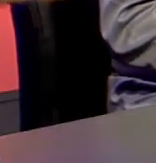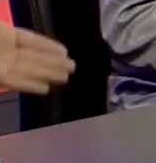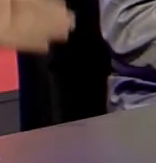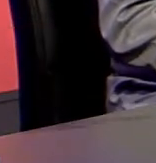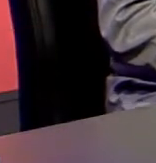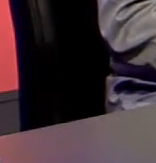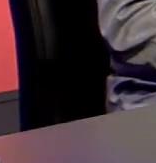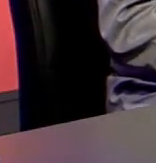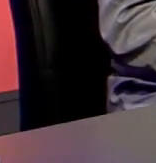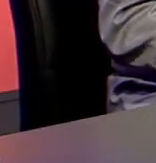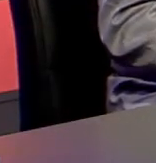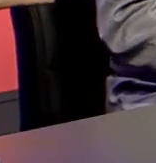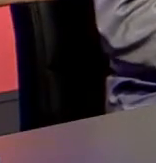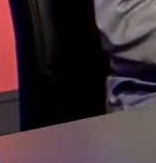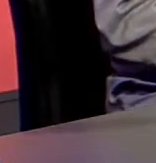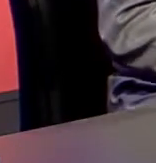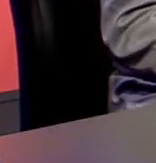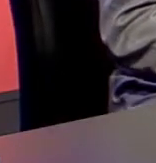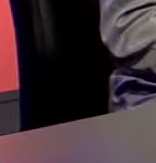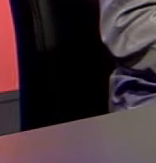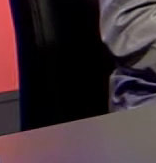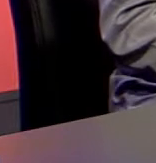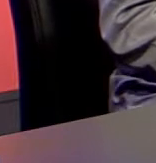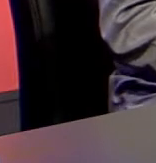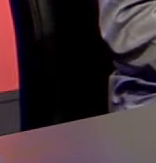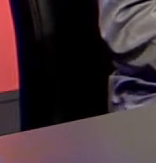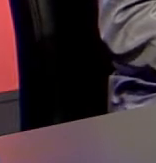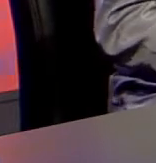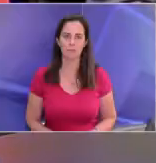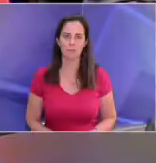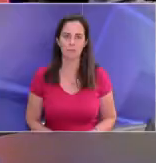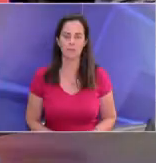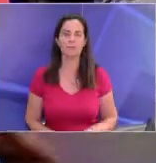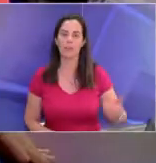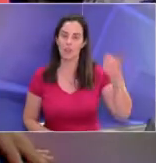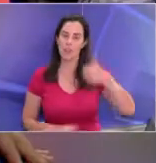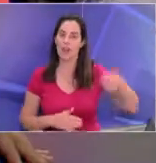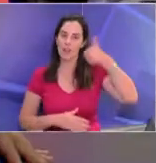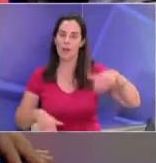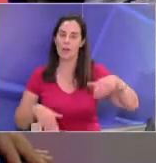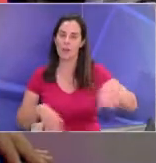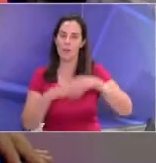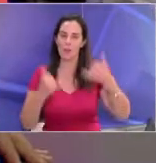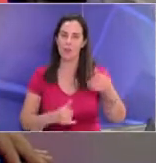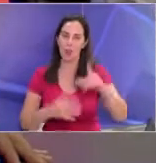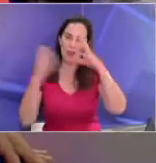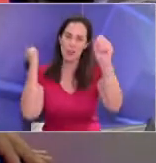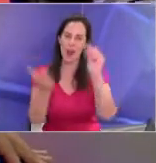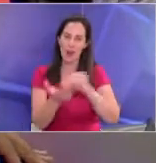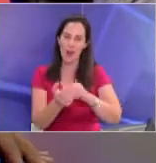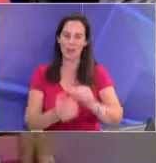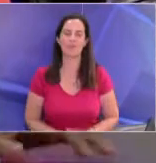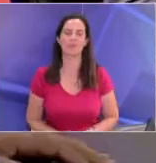אופנהיימר. שלום. שלום וברכה, מה שלומך? לא רואה איך אתה. ברוך השם, מנכ״ל שלום עכשיו לשעבר. לשעבר, חבר הנהלה, לא שגריר עדיין.